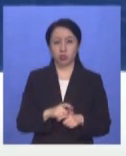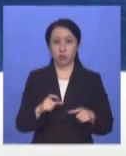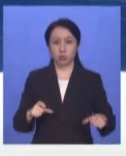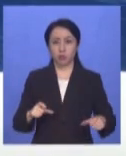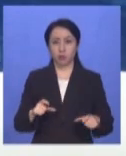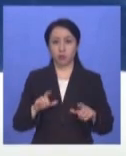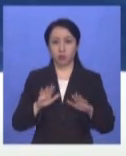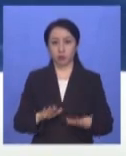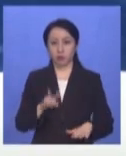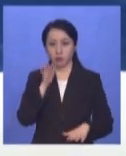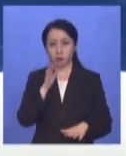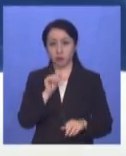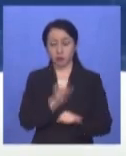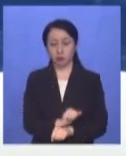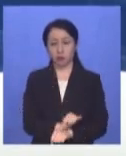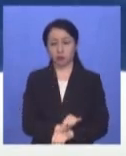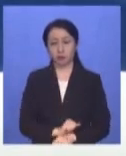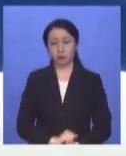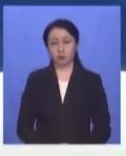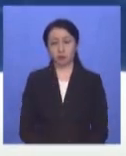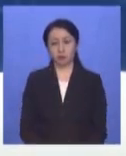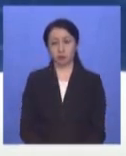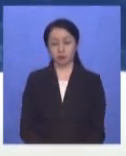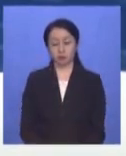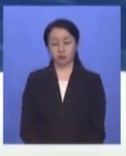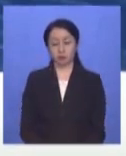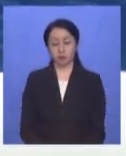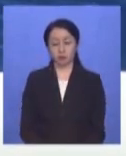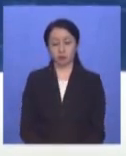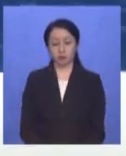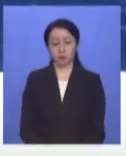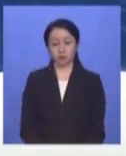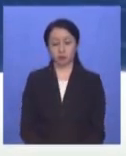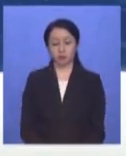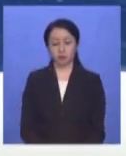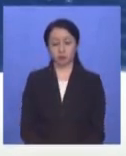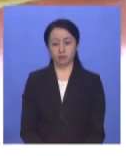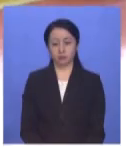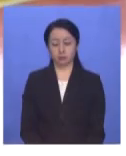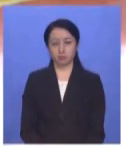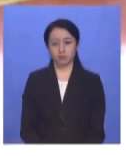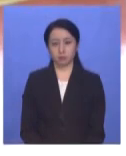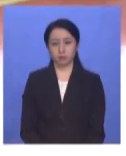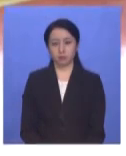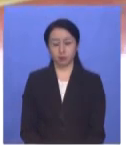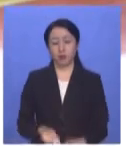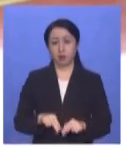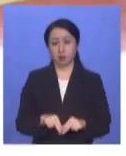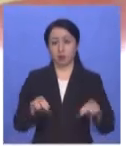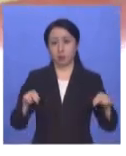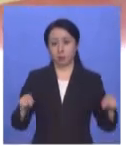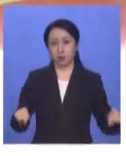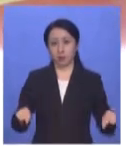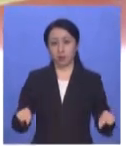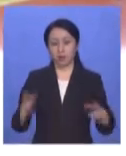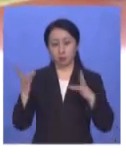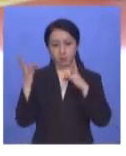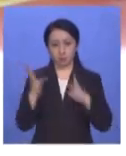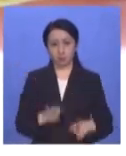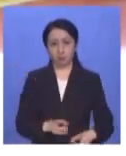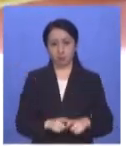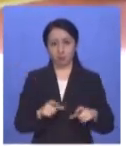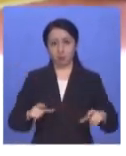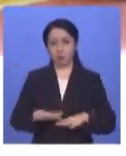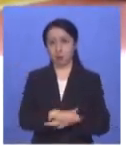Жители размещены в пункты временного пребывания. Подробности далее. В Петропавловске пострадавшее от